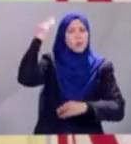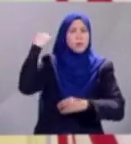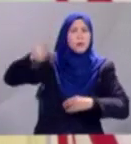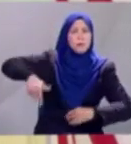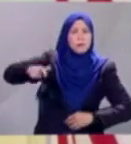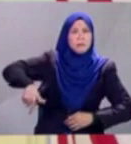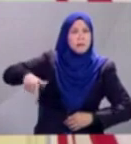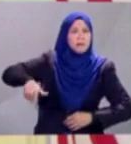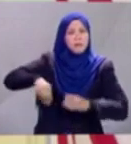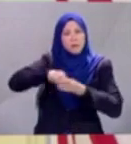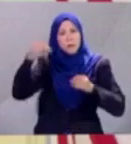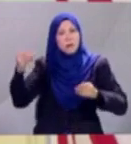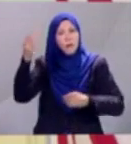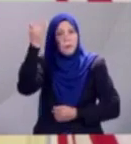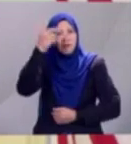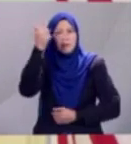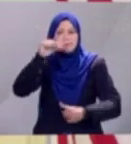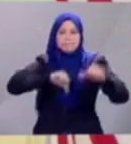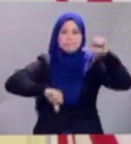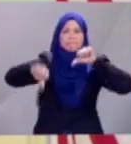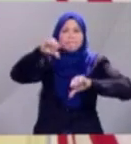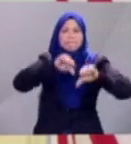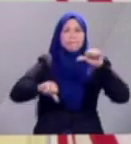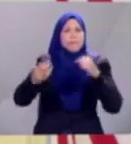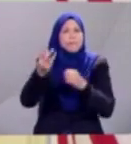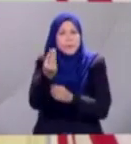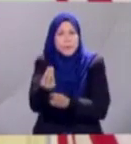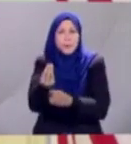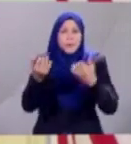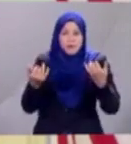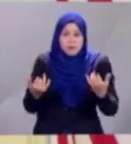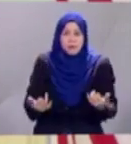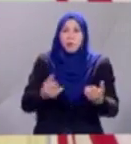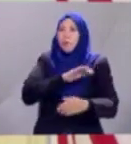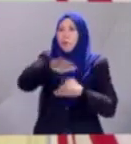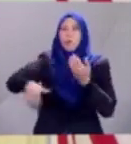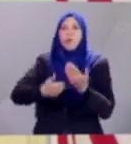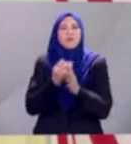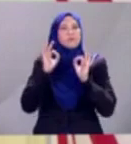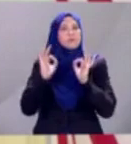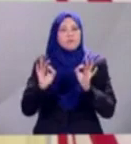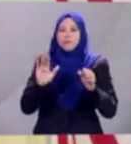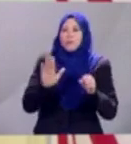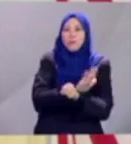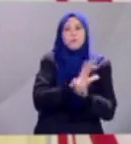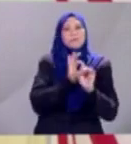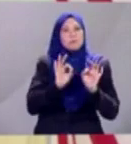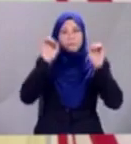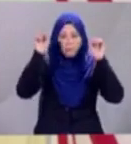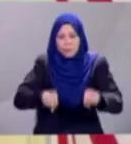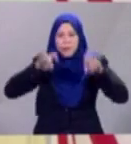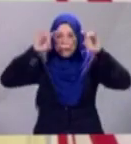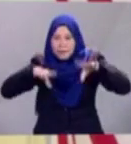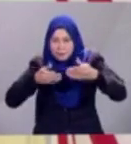kerana labnya agak kurang mencukupi dan sebagainya. Sekarang ini semuanya sudah mencukupi dan kita mampu untuk test